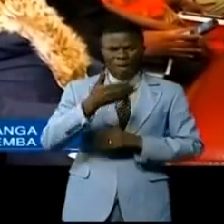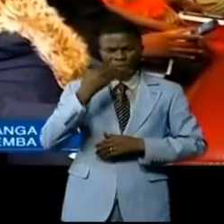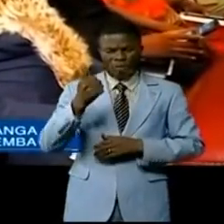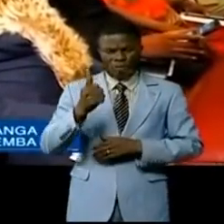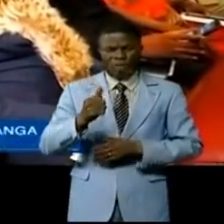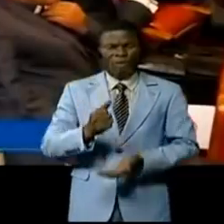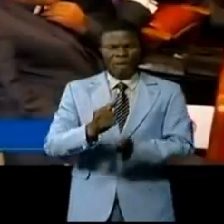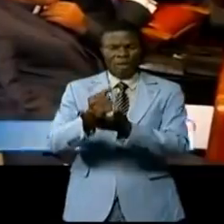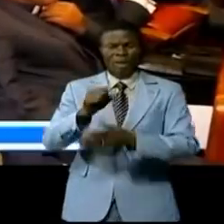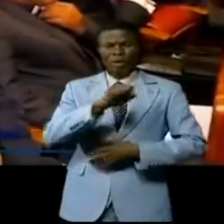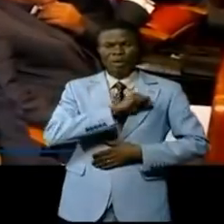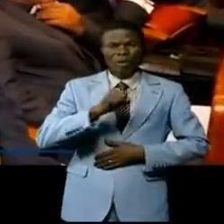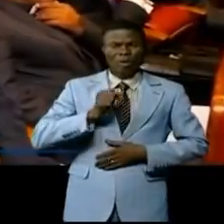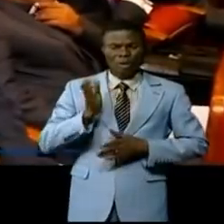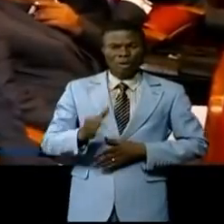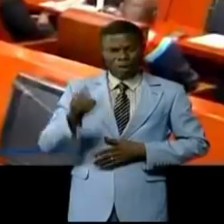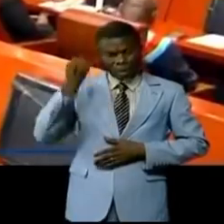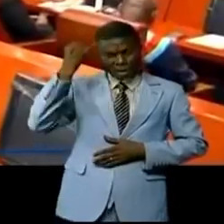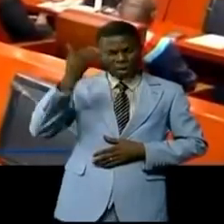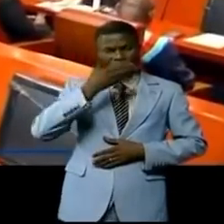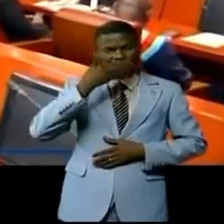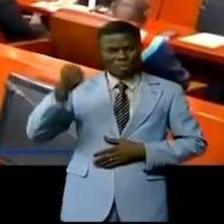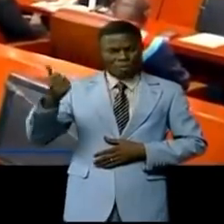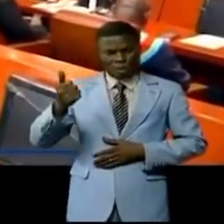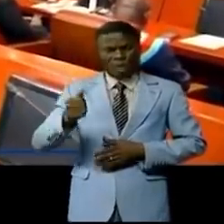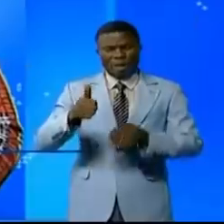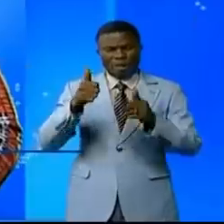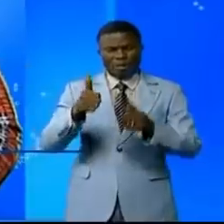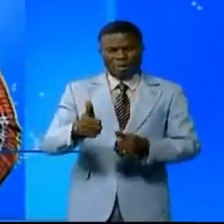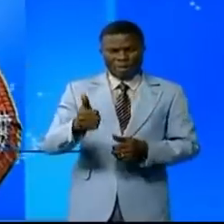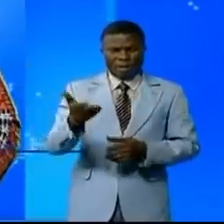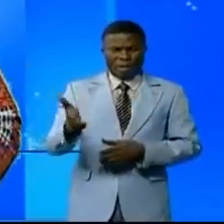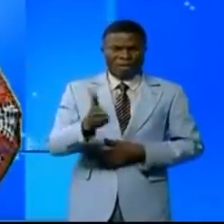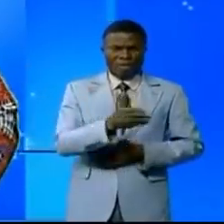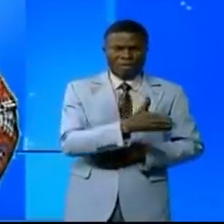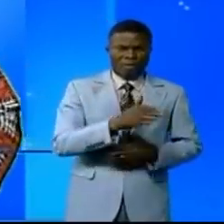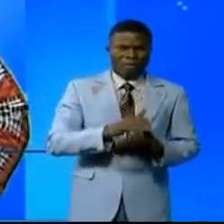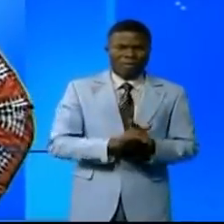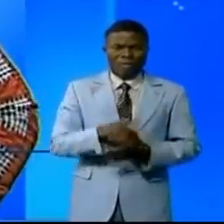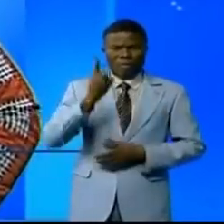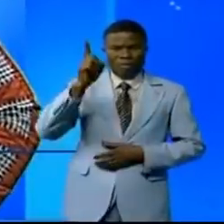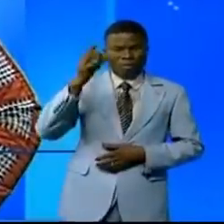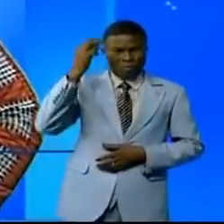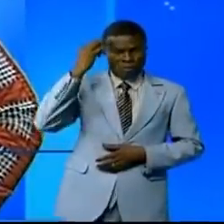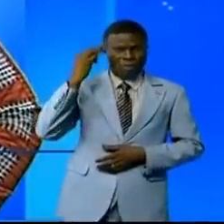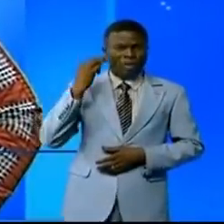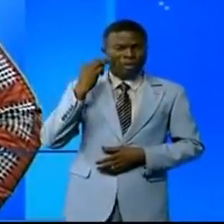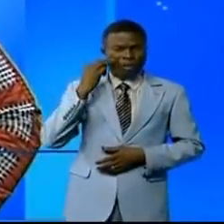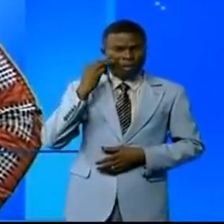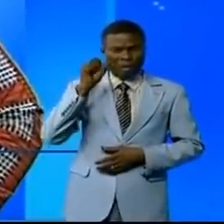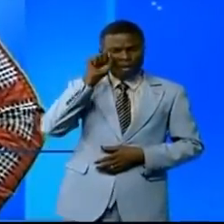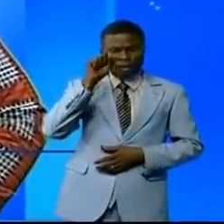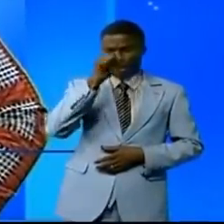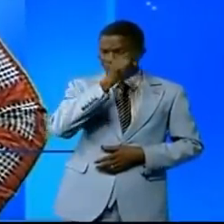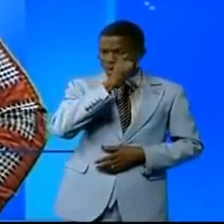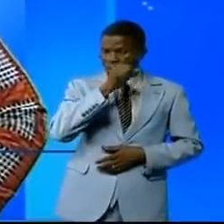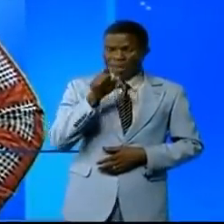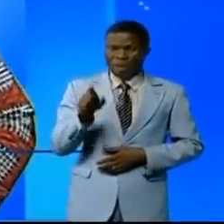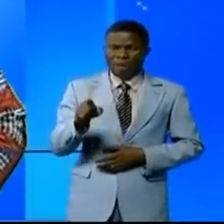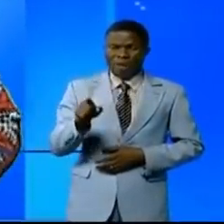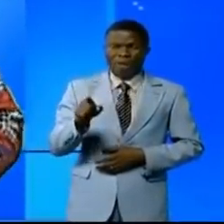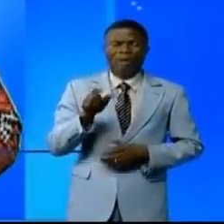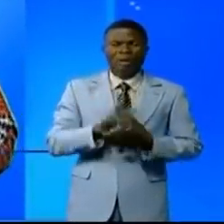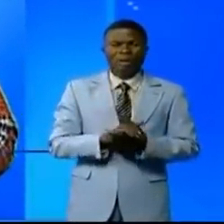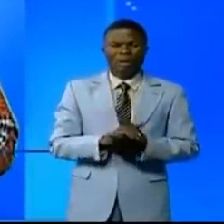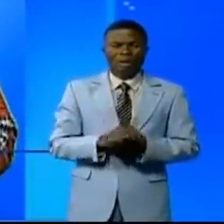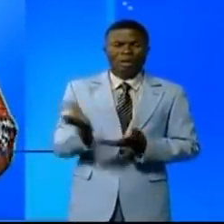haute du Parlement une image nouvelle et positive. Le Premier ministre Jean-Michel Sama Lukonde Kingé